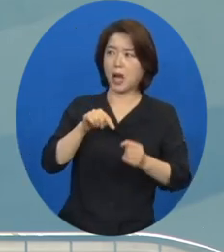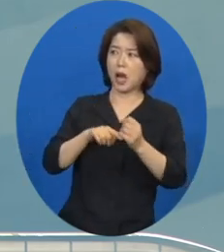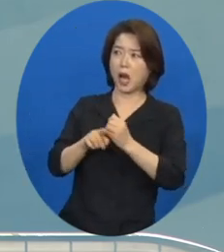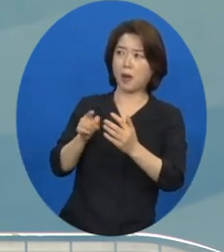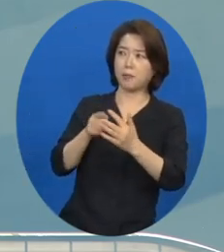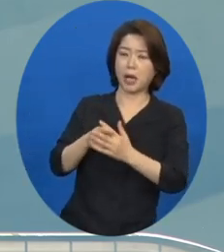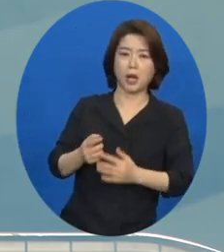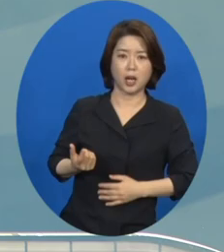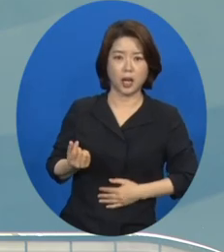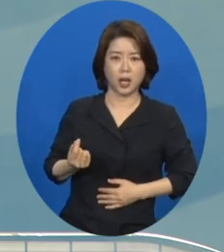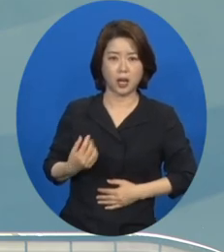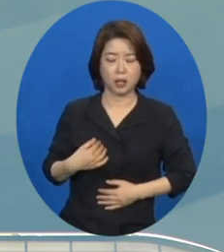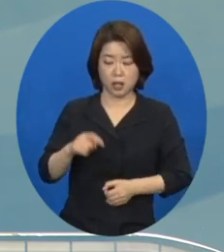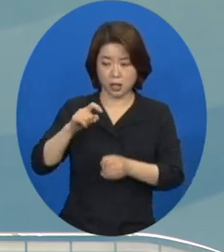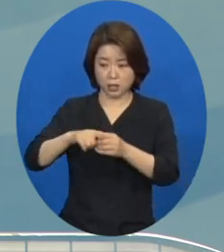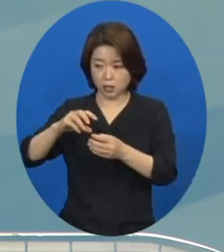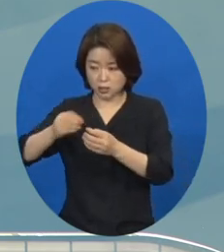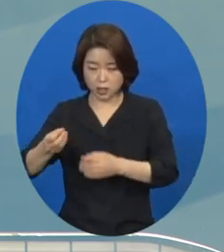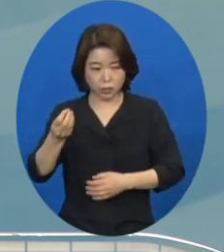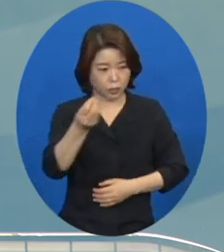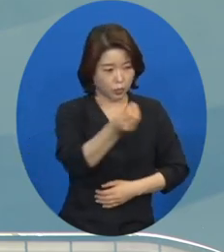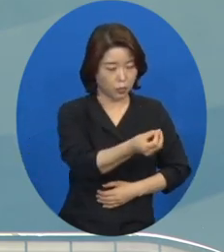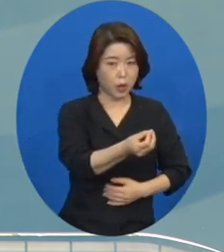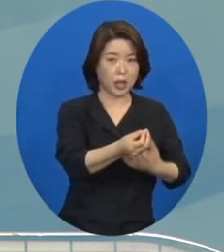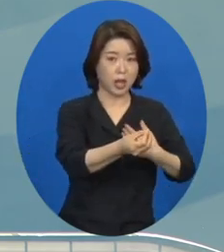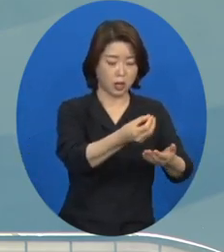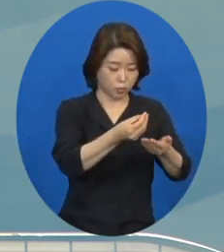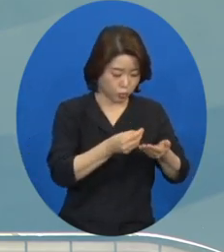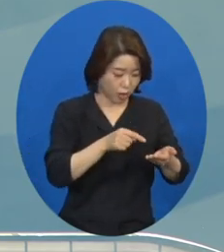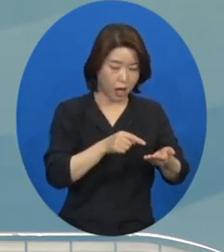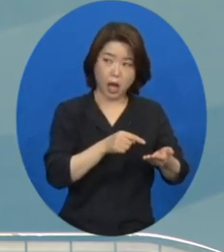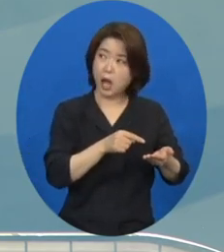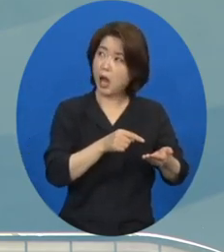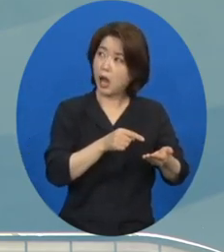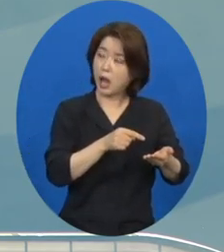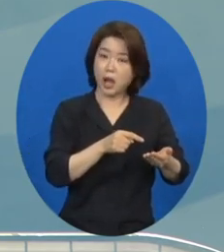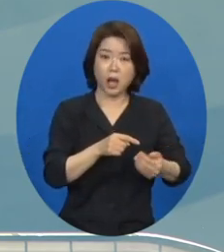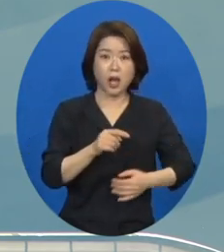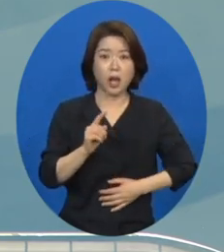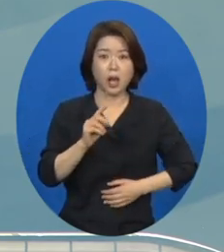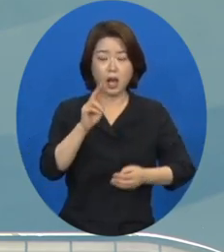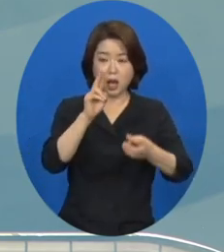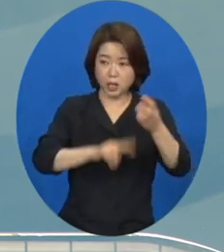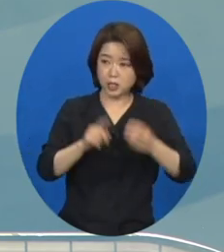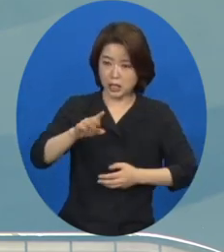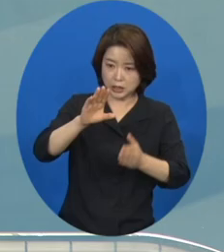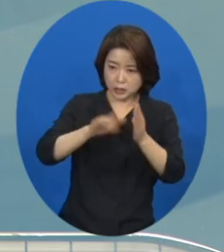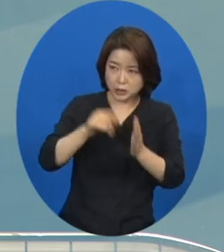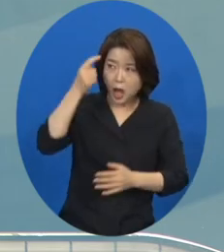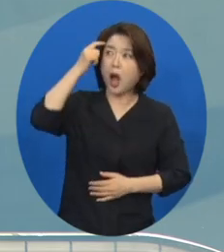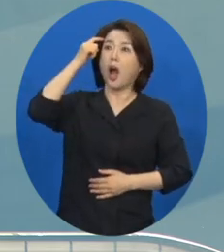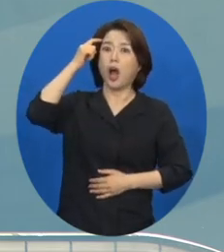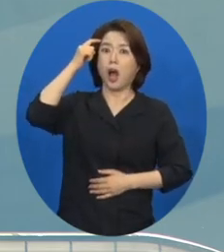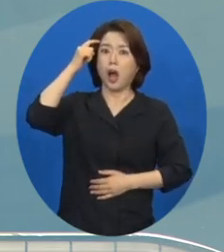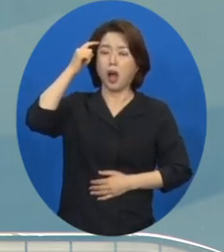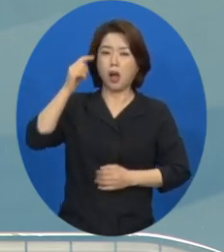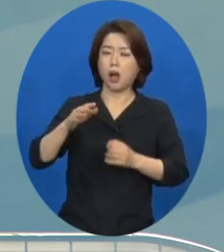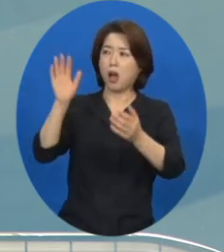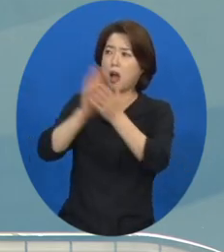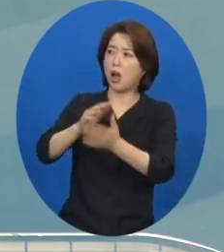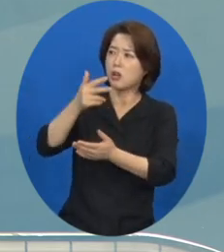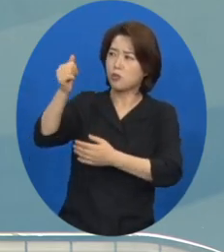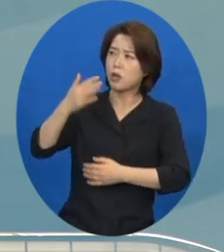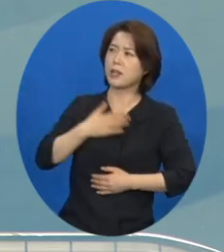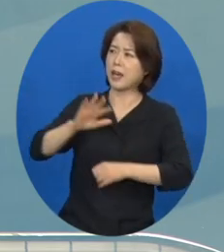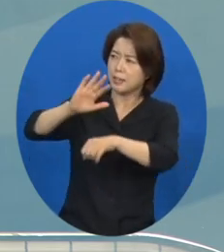그리고 떡을 자기에게 주실 때 가룟유다가 그때는 깨달아야죠. 주여,